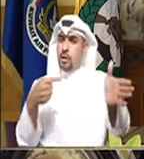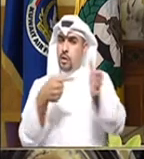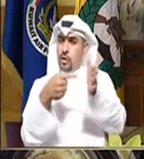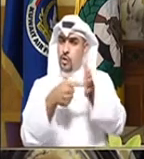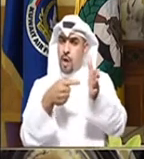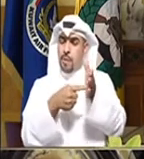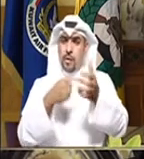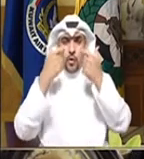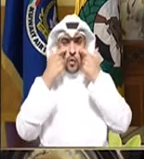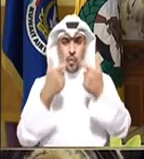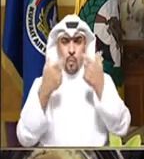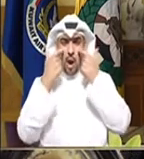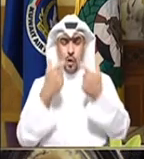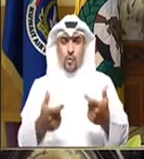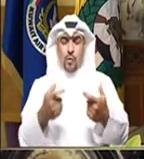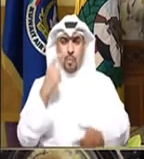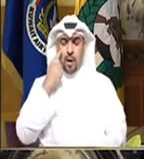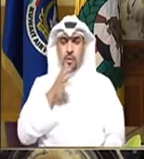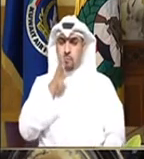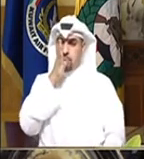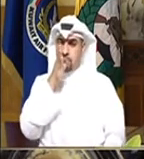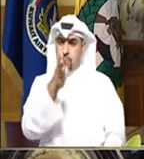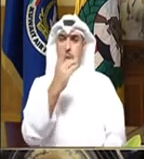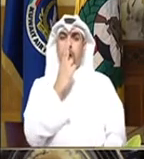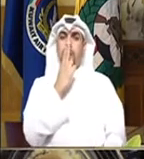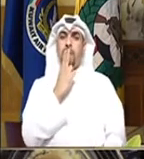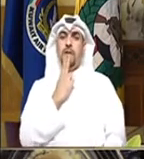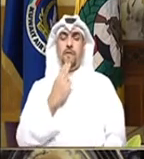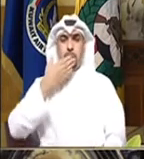المنحرف وغرس روح الولاء والوفاء